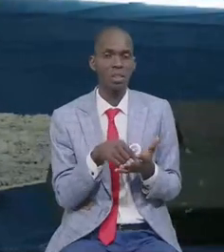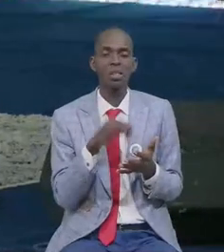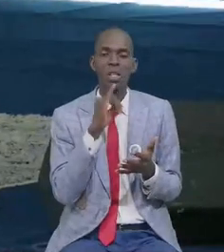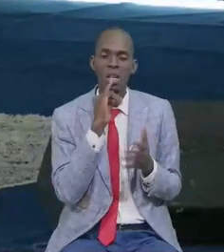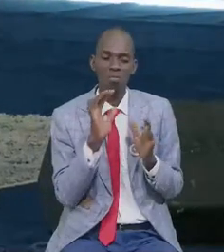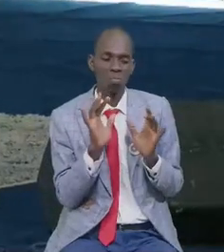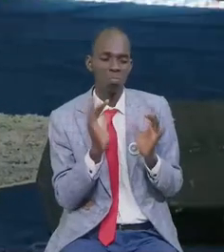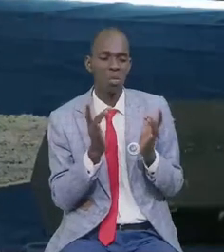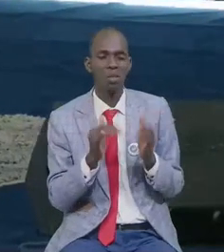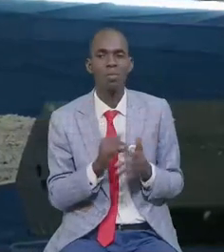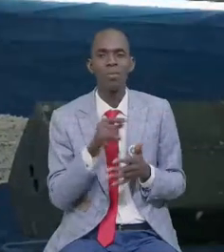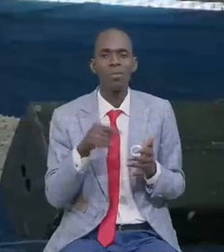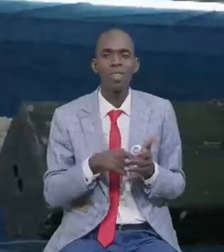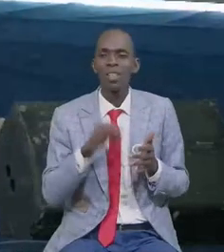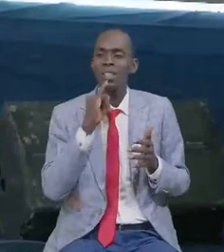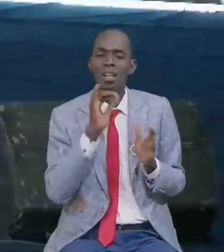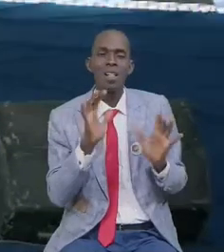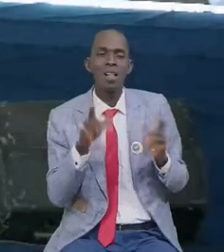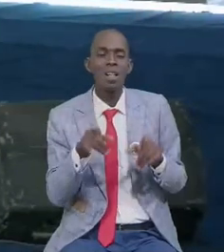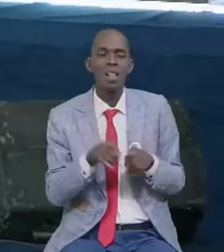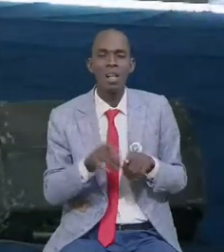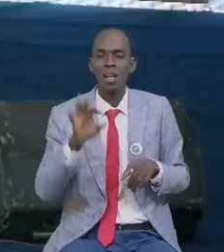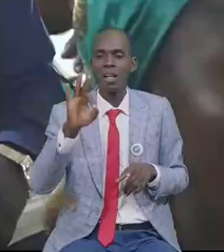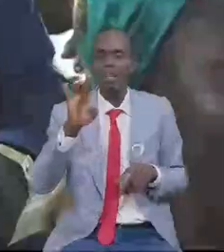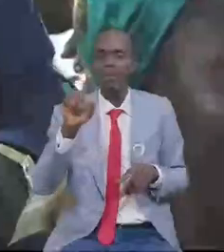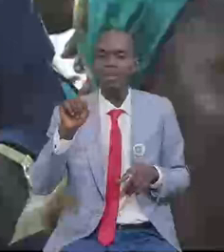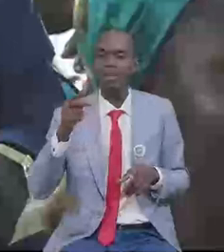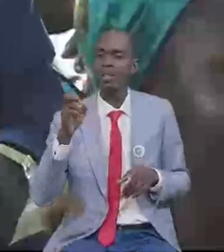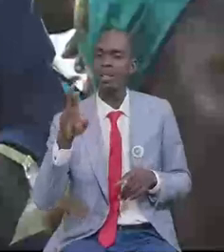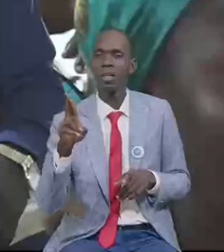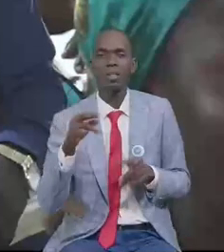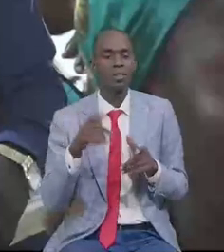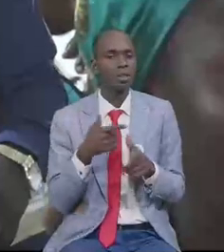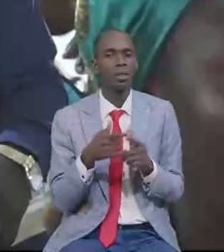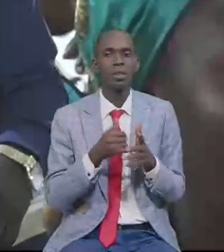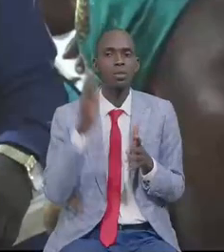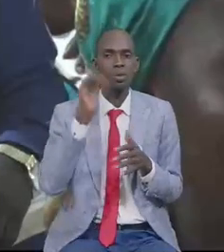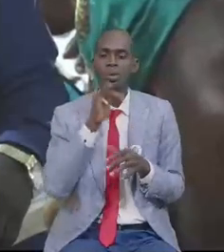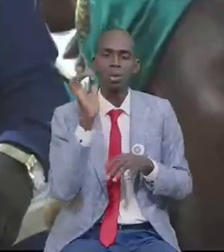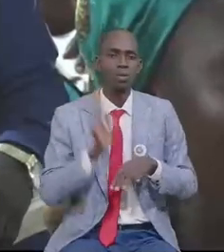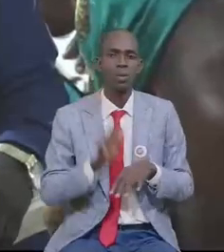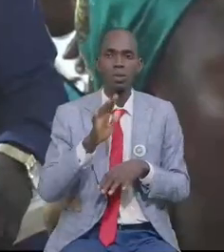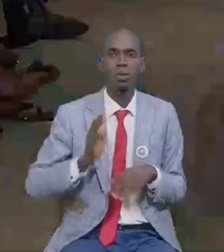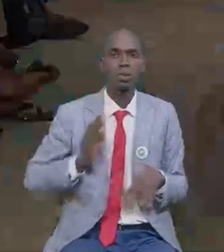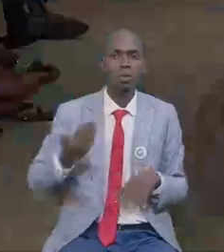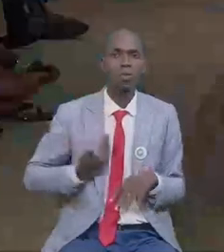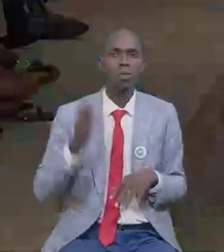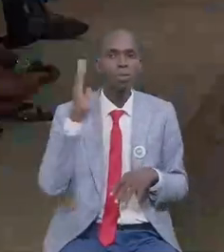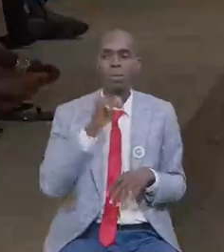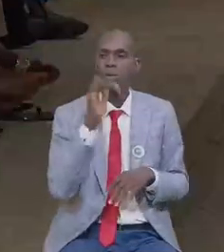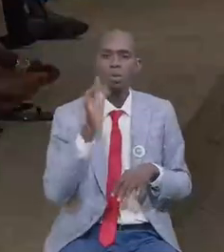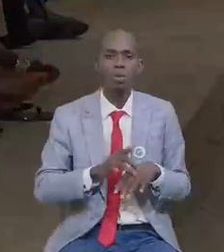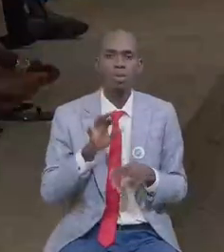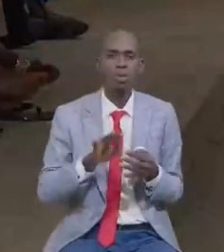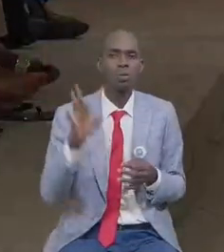Ceci est comme une plume. Ça ne touchera pas ton âme. Ça ne touchera pas ton esprit. Ça ne touchera pas ton